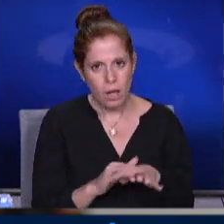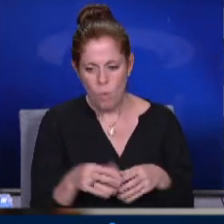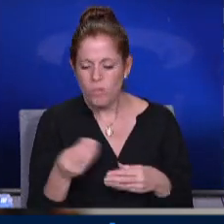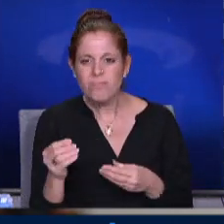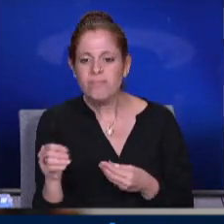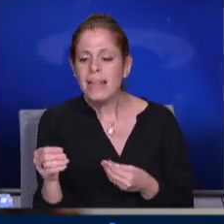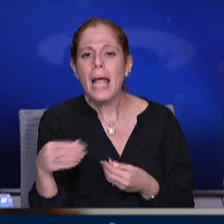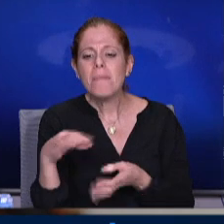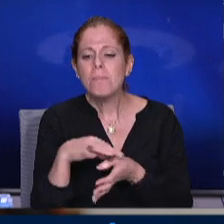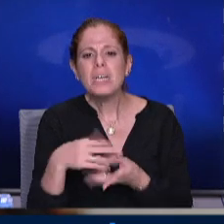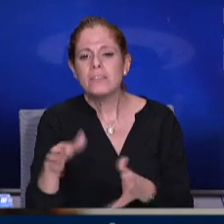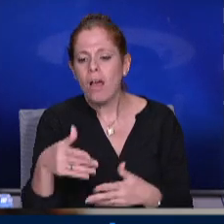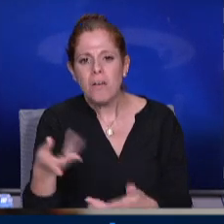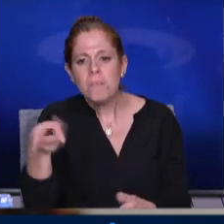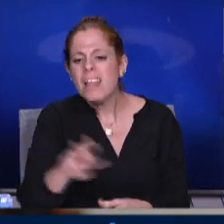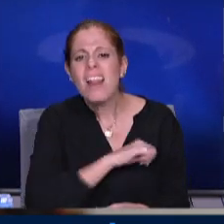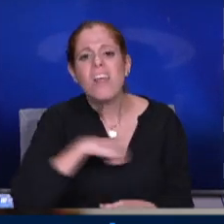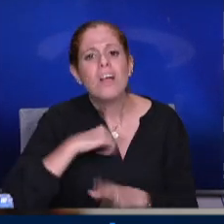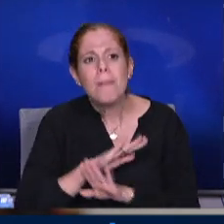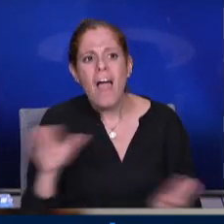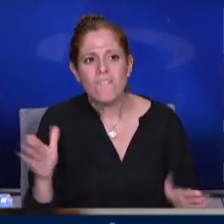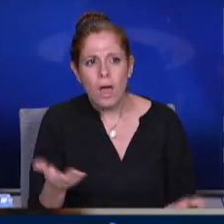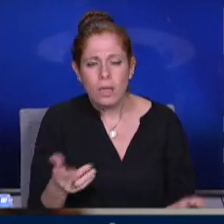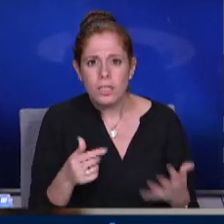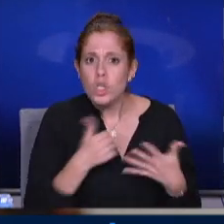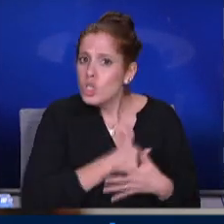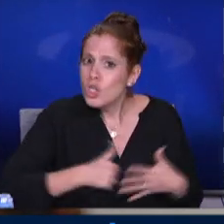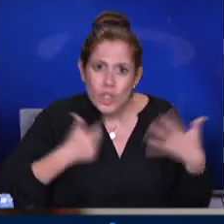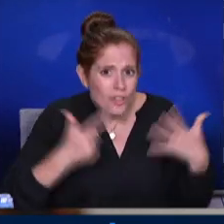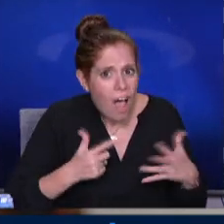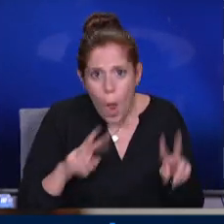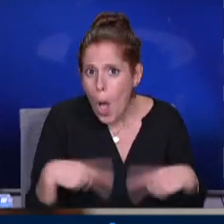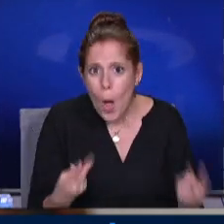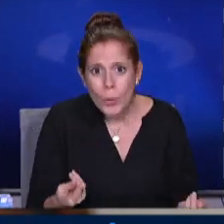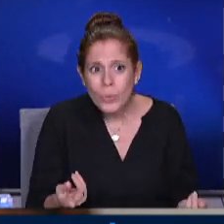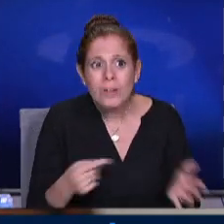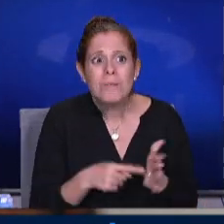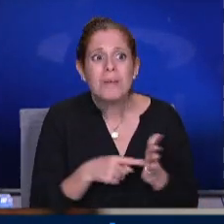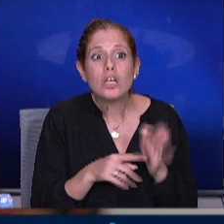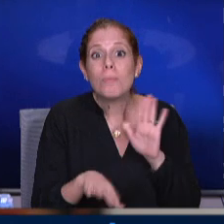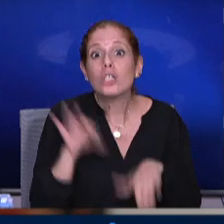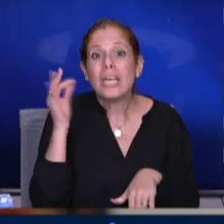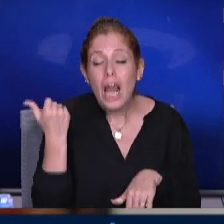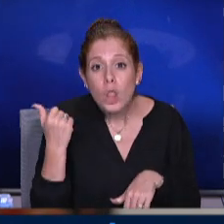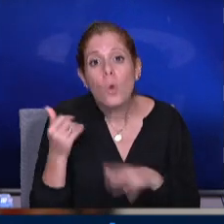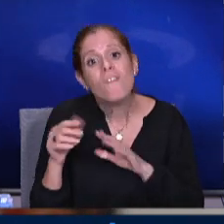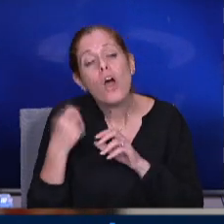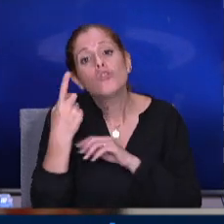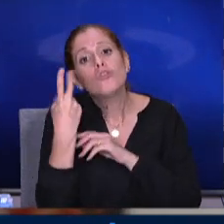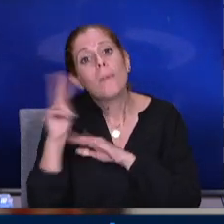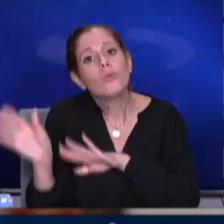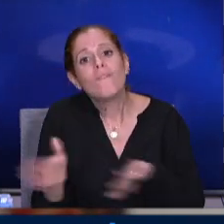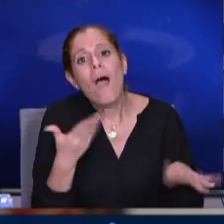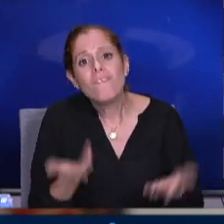לבד, בלי אף אחד. שבעה, לא ישבנו עליה. לא יכלנו לשבת שבעה, כי מאז שגילינו עבר שבוע. כל כך הרבה